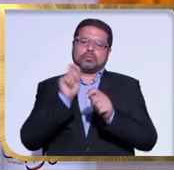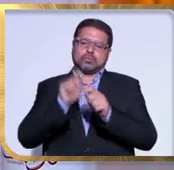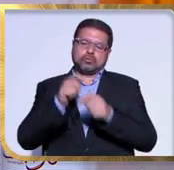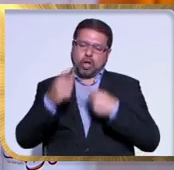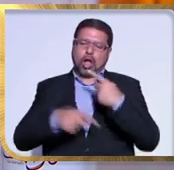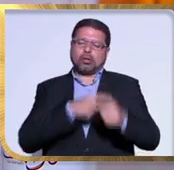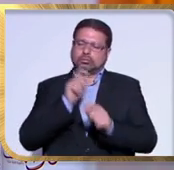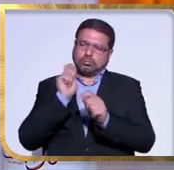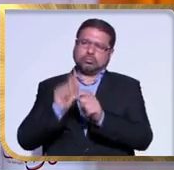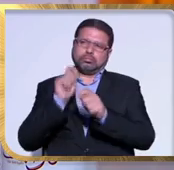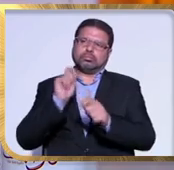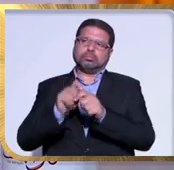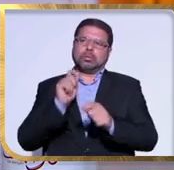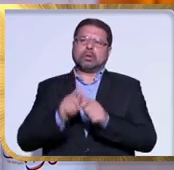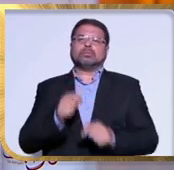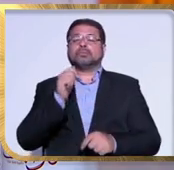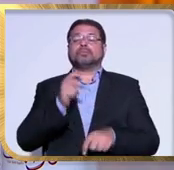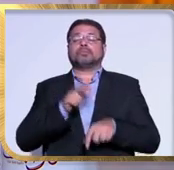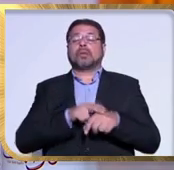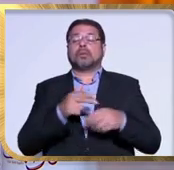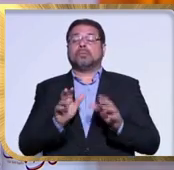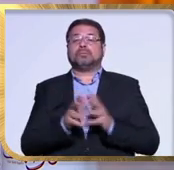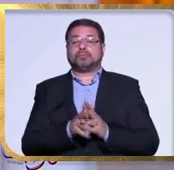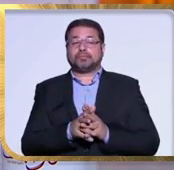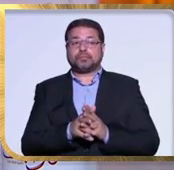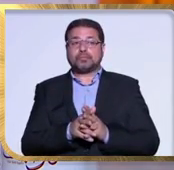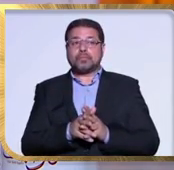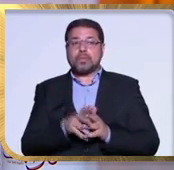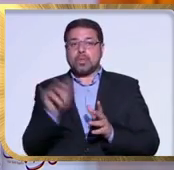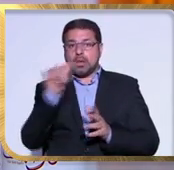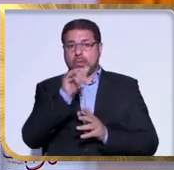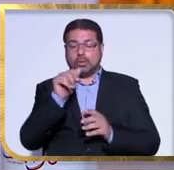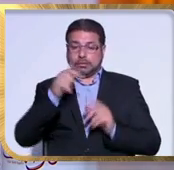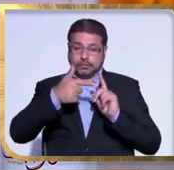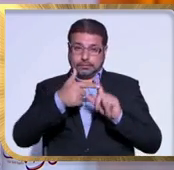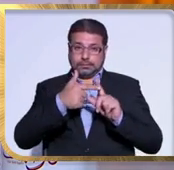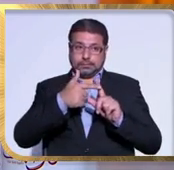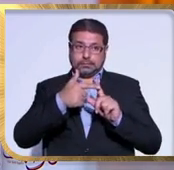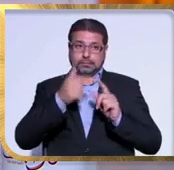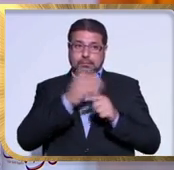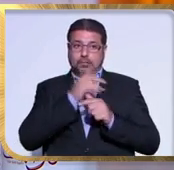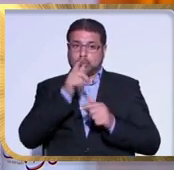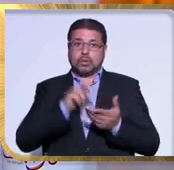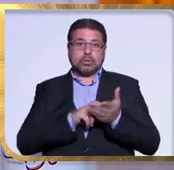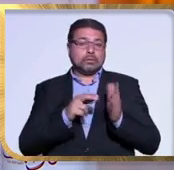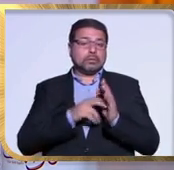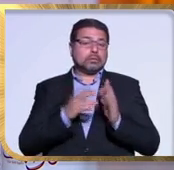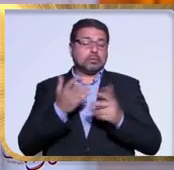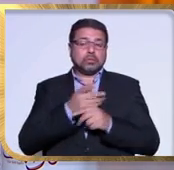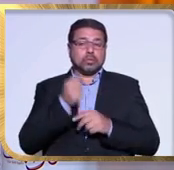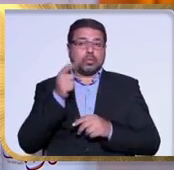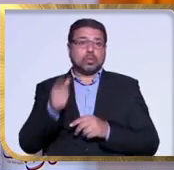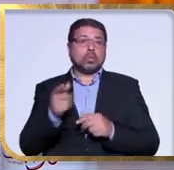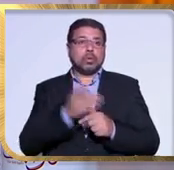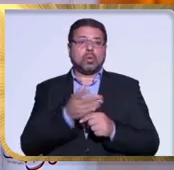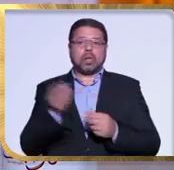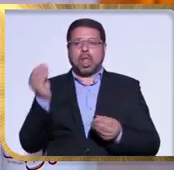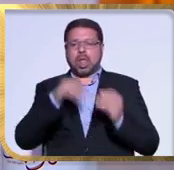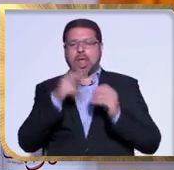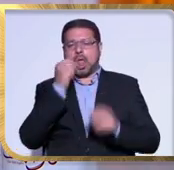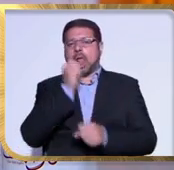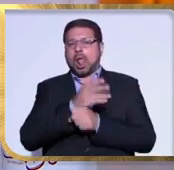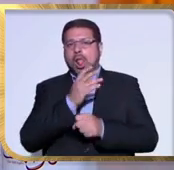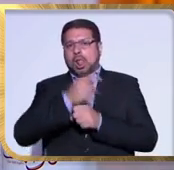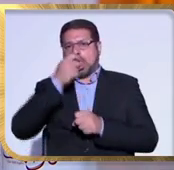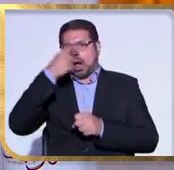طبعا لهذا الزوج طيب الحاله المهمه الثانيه طب ماذا لو ان مال الزوج ده مختلط حلال